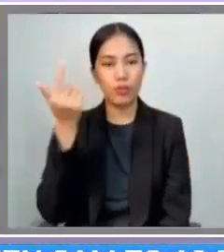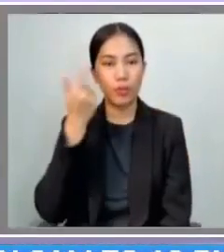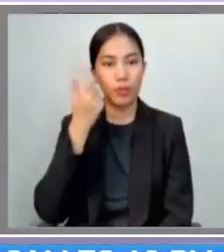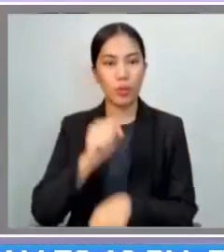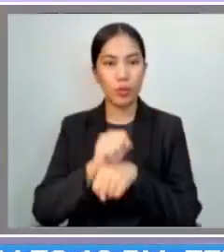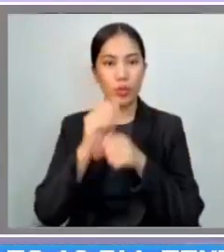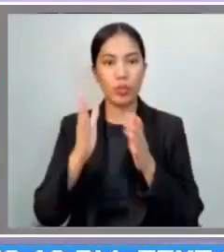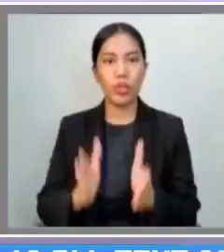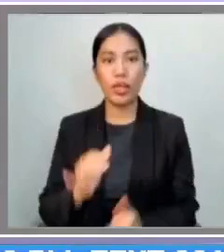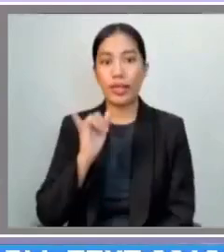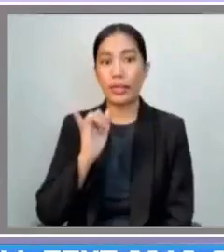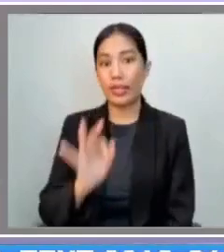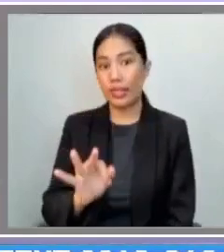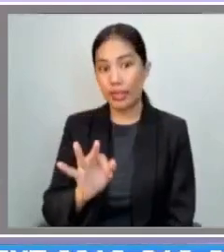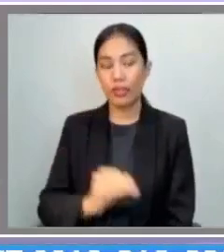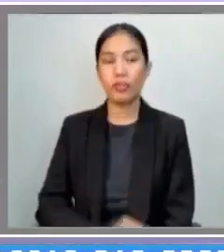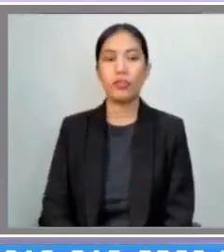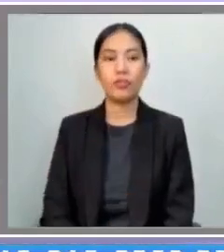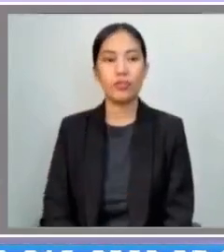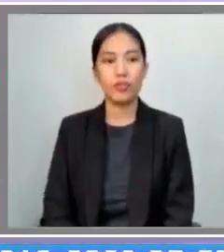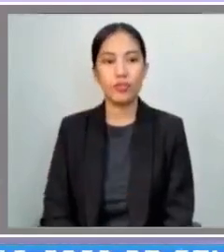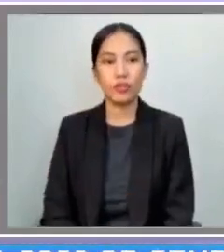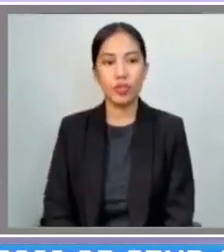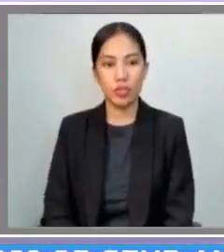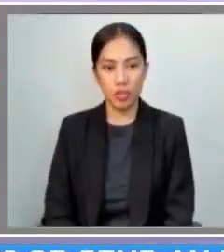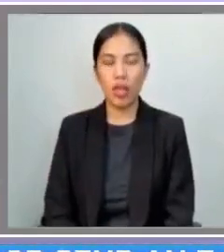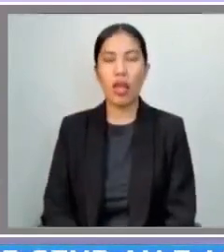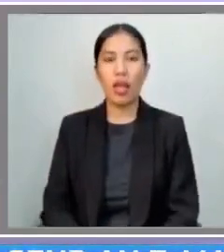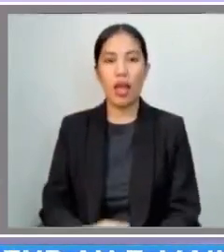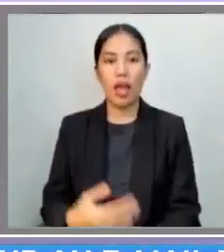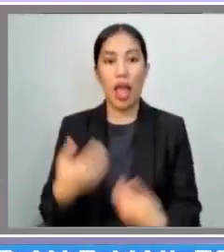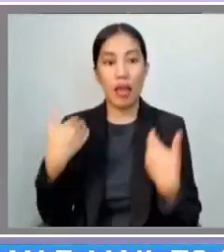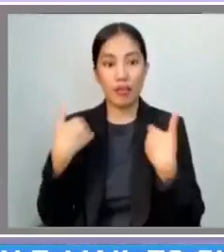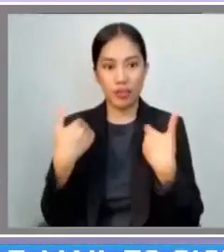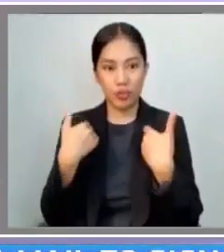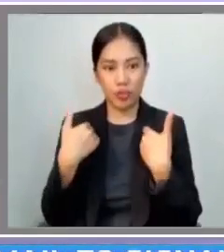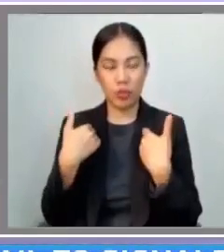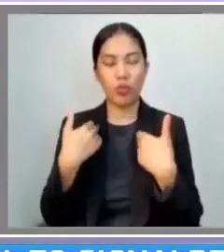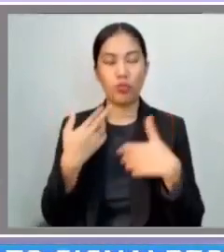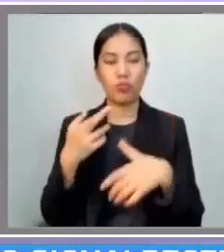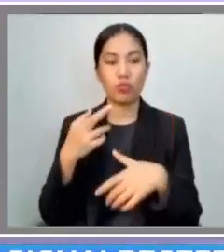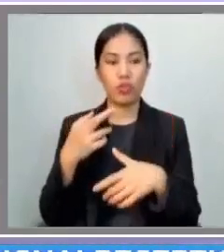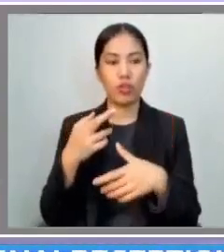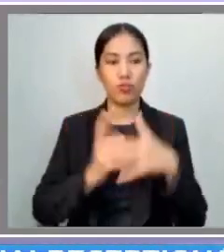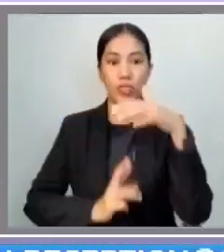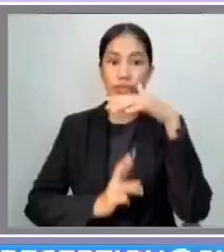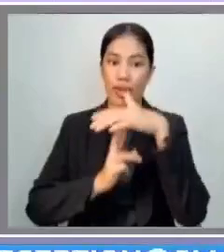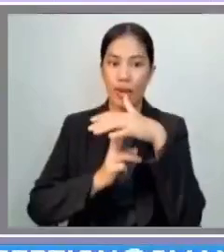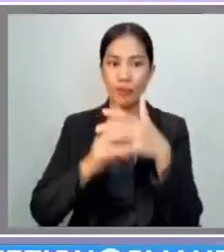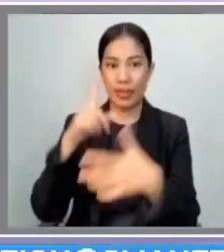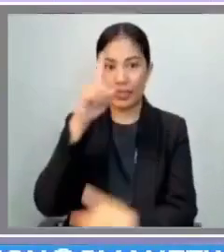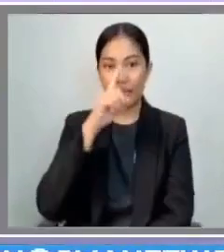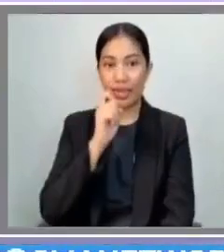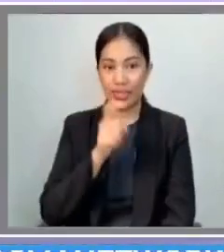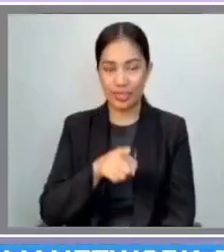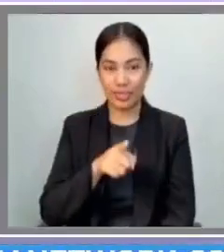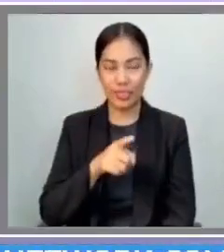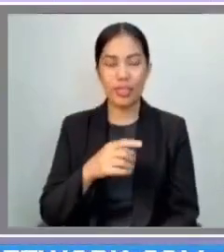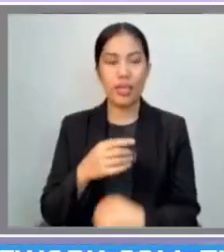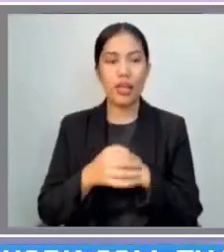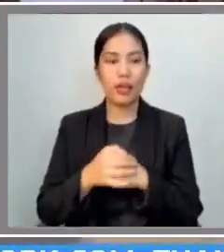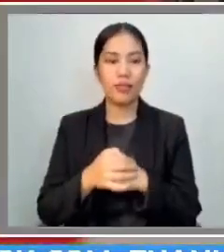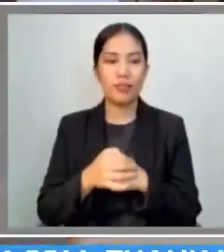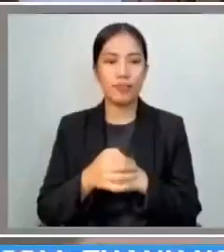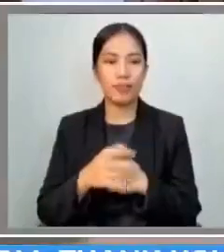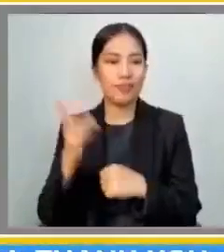requirement age o retirement age ang epekto nito sa pondo ng gsis sa balitang hatid ni Tina Panganiban